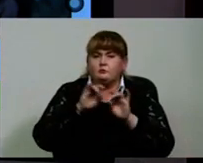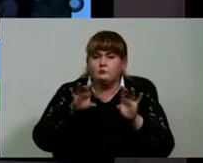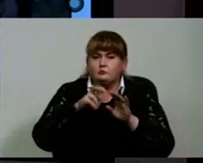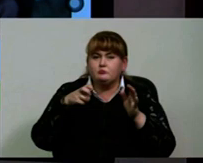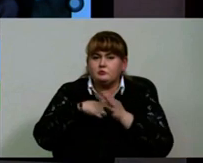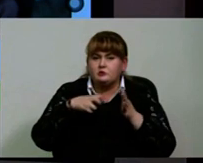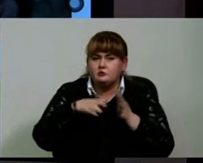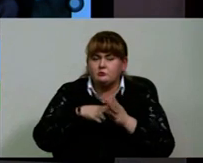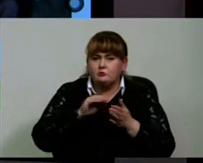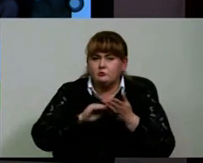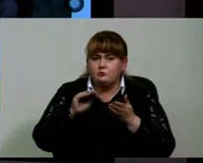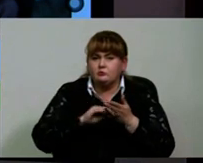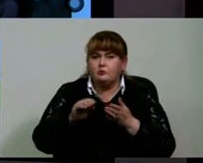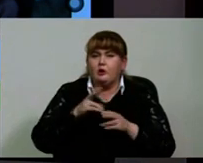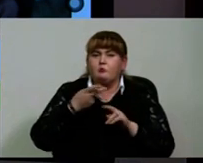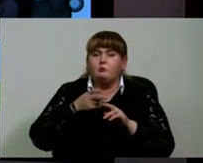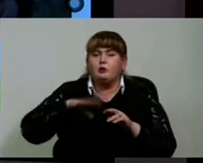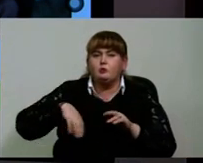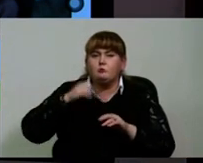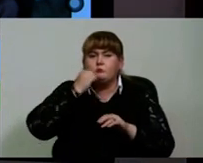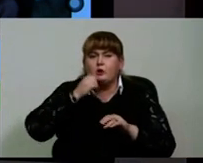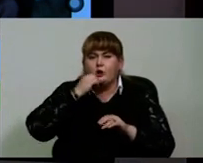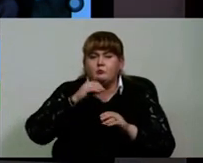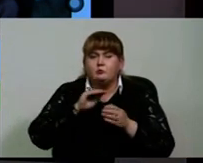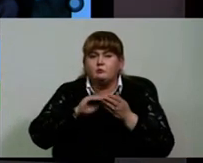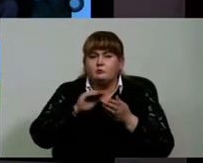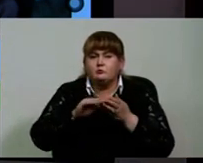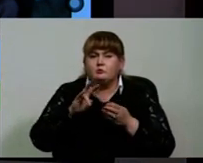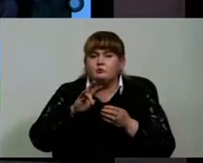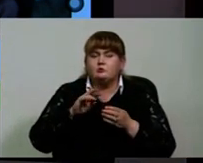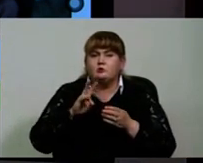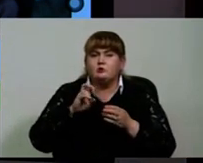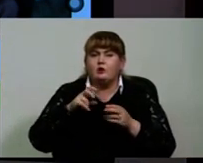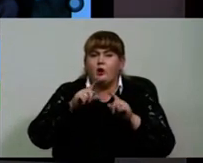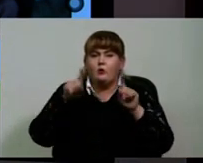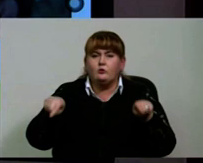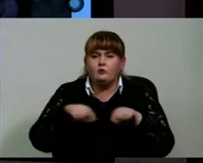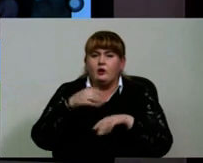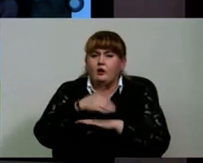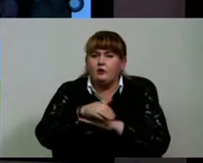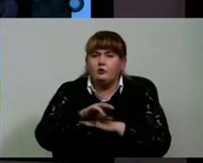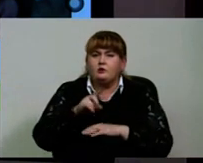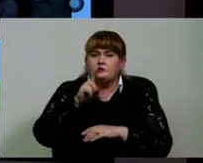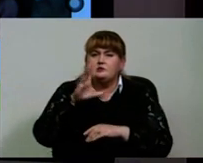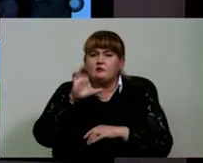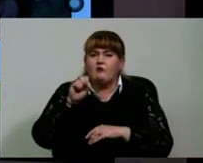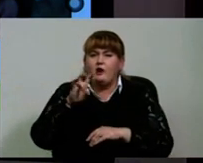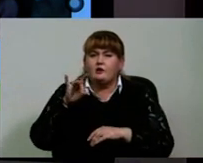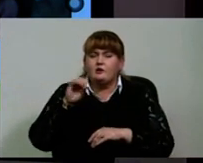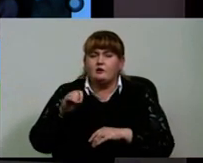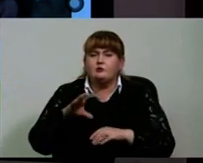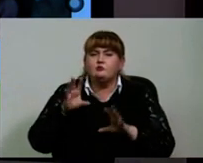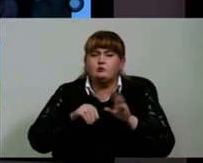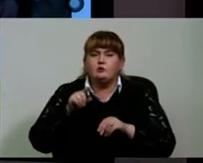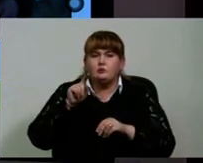письме Шурка. А потом и бабка выводит на конверте не только имя адресата, но и звание, считая,